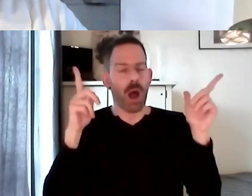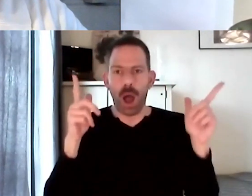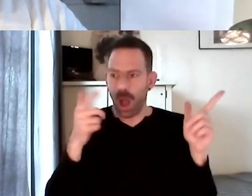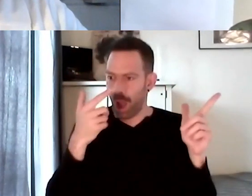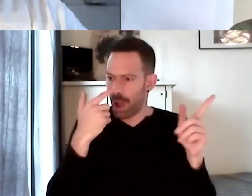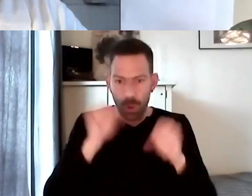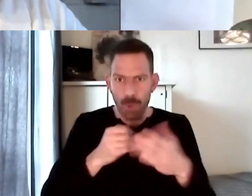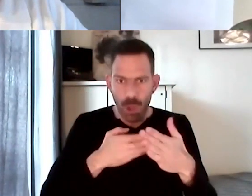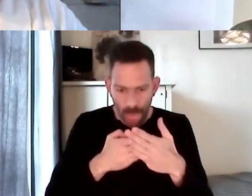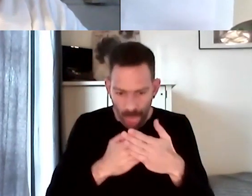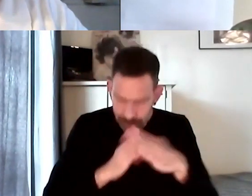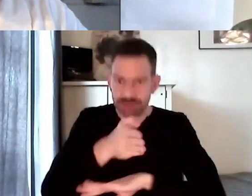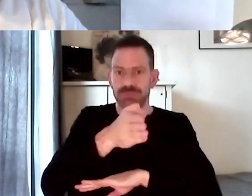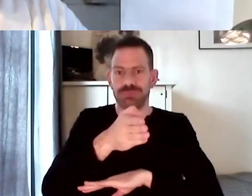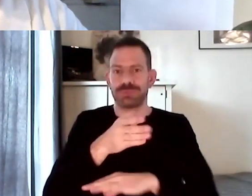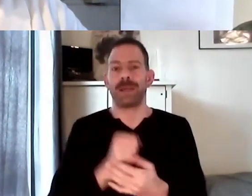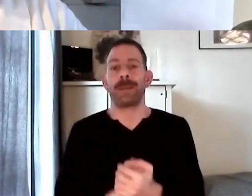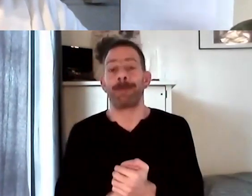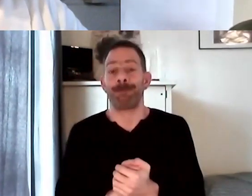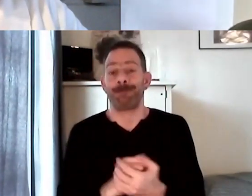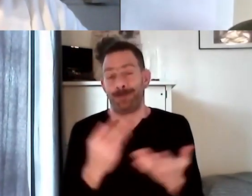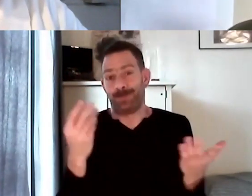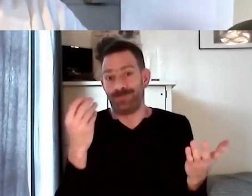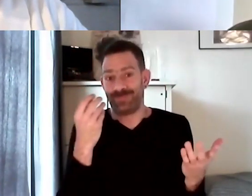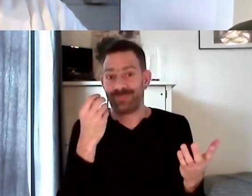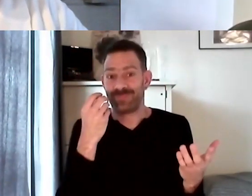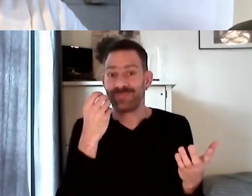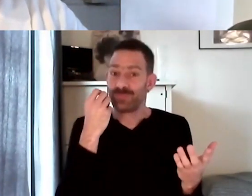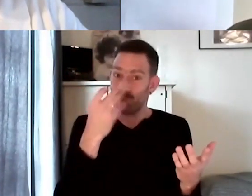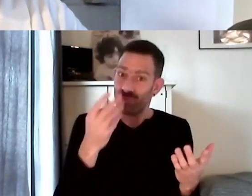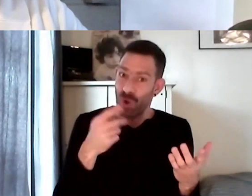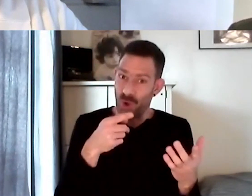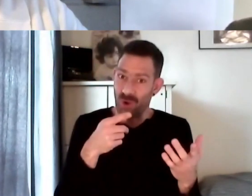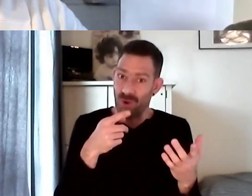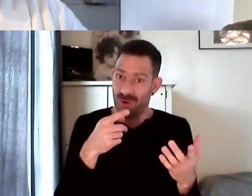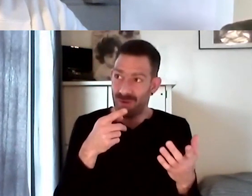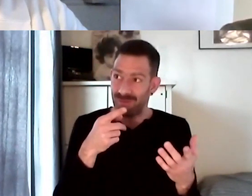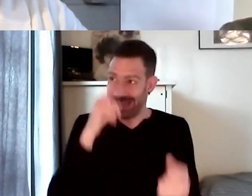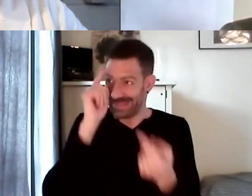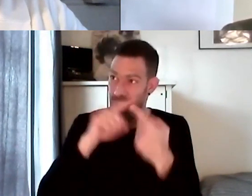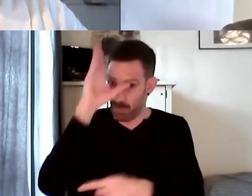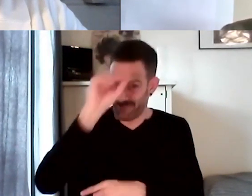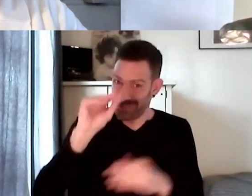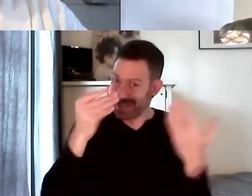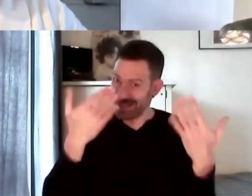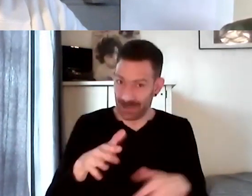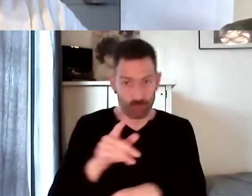va plus souvent plus loin que le cap uniquement professionnel, hein, dans ce que tu nous disais. En tout